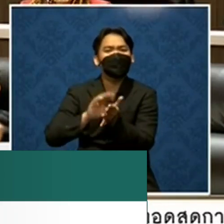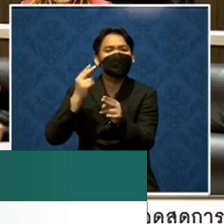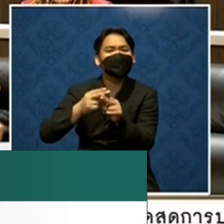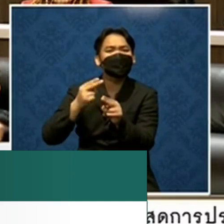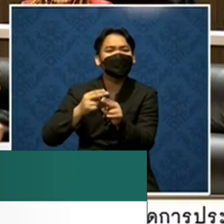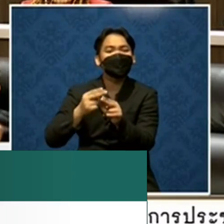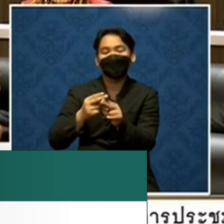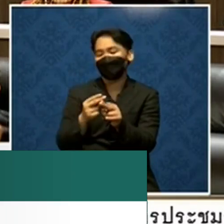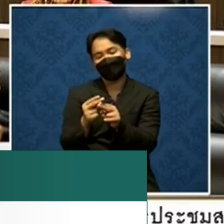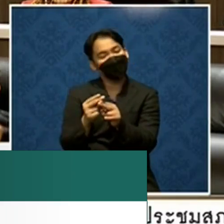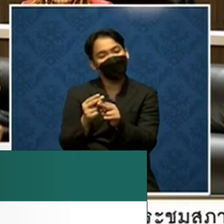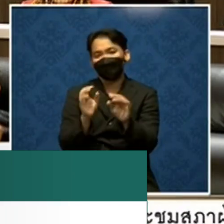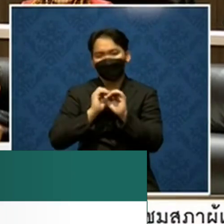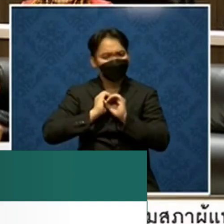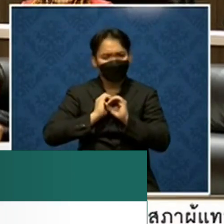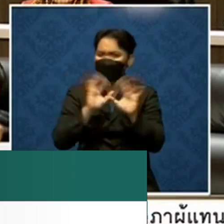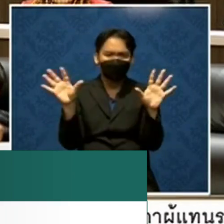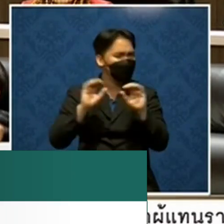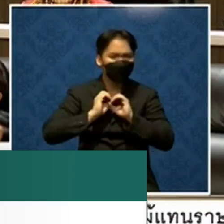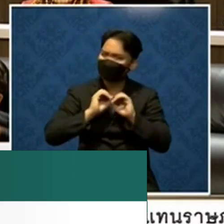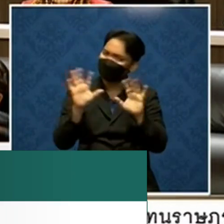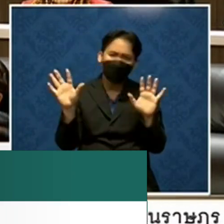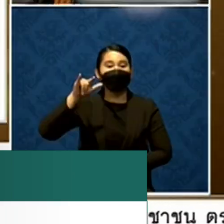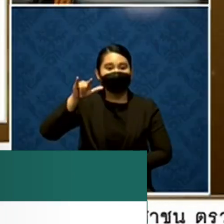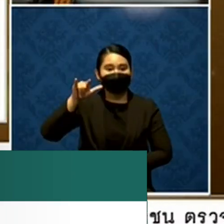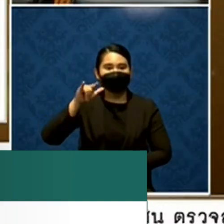ดเรื่องนี้ยังไม่ได้เซ็นสัญญานะครับ ค่ะ